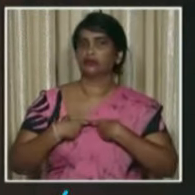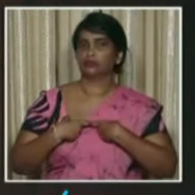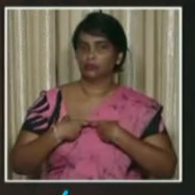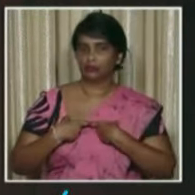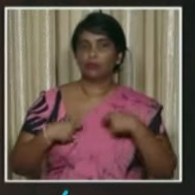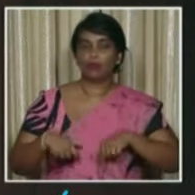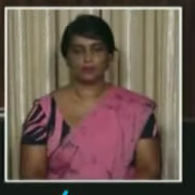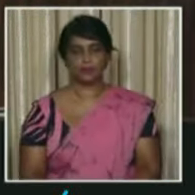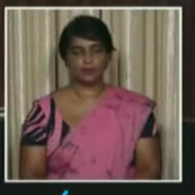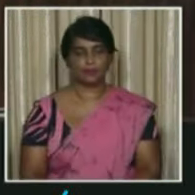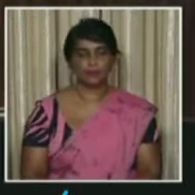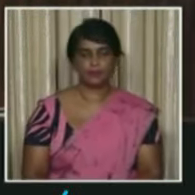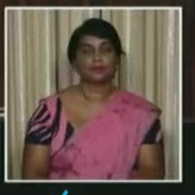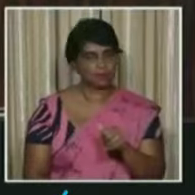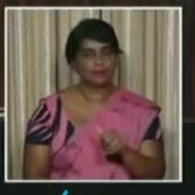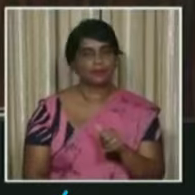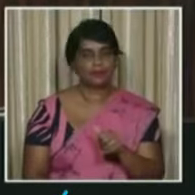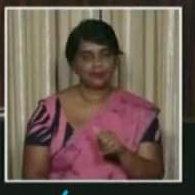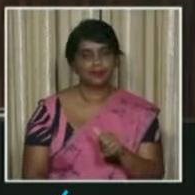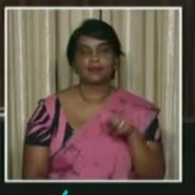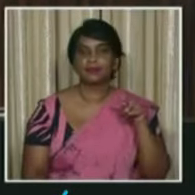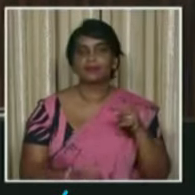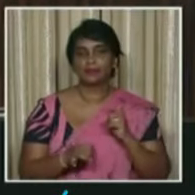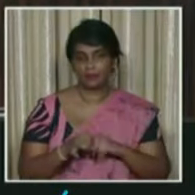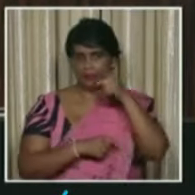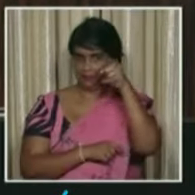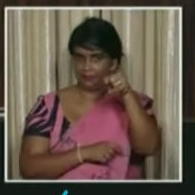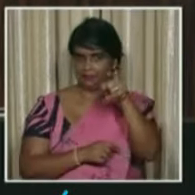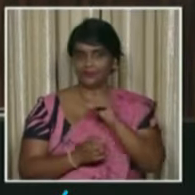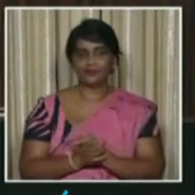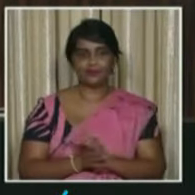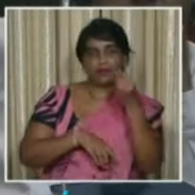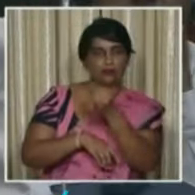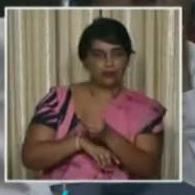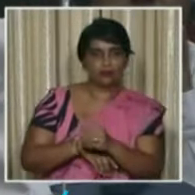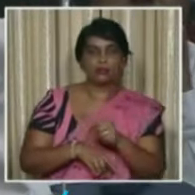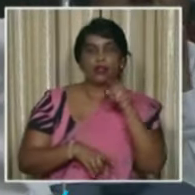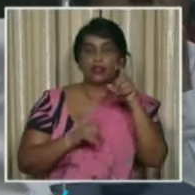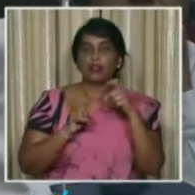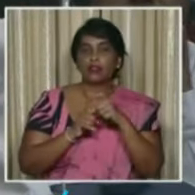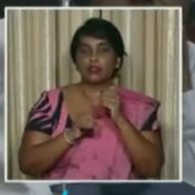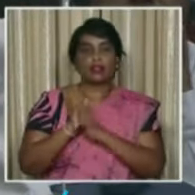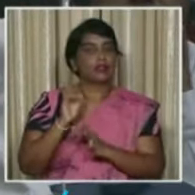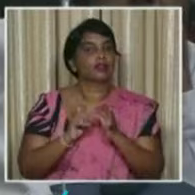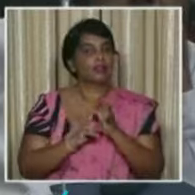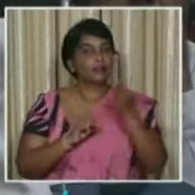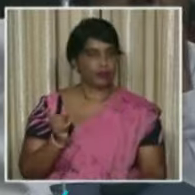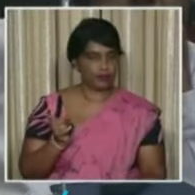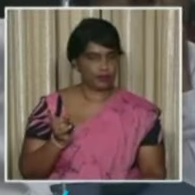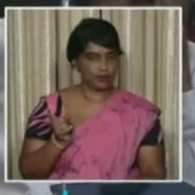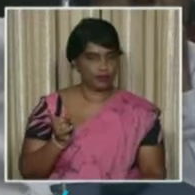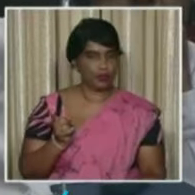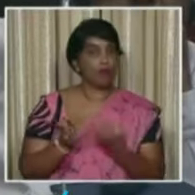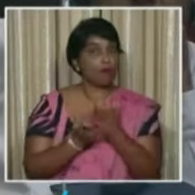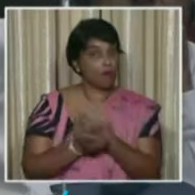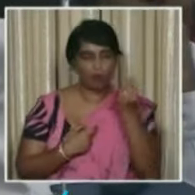දැන් උසාවියේ නඩුවක් යනවා. ඇත්ත වශයෙන්ම මේ ප්‍රශ්නේ මුලවරද්දාගත්තේ ඔබතුමා. තරහ වෙන්න එපා කිව්වට දායතිරි ජාතිකර බන්තුතුමාලා ආවේ පොහොට්ටුවේ.